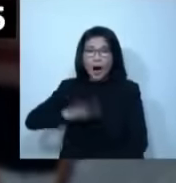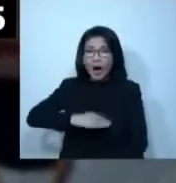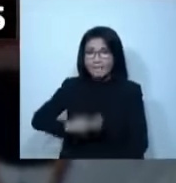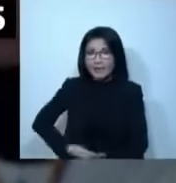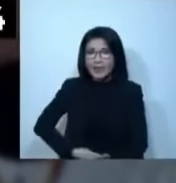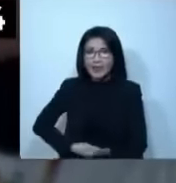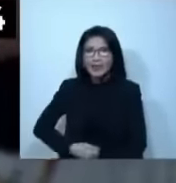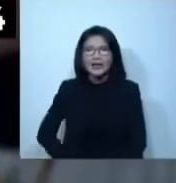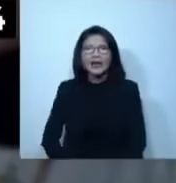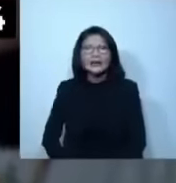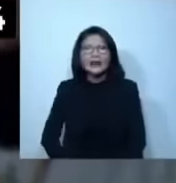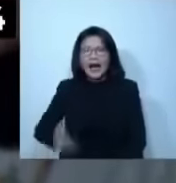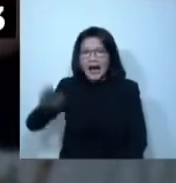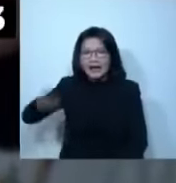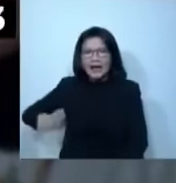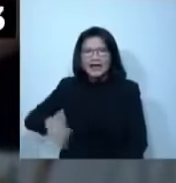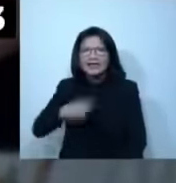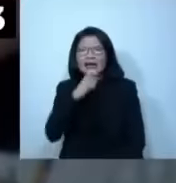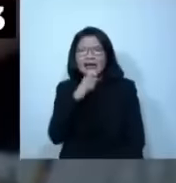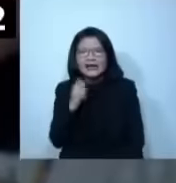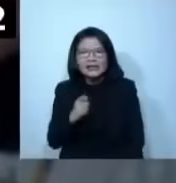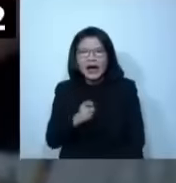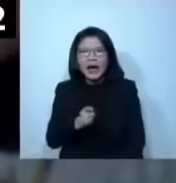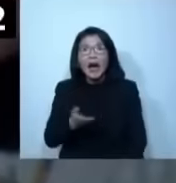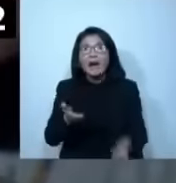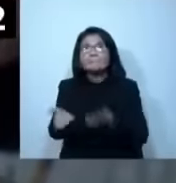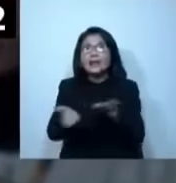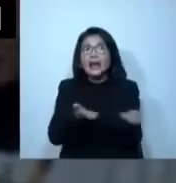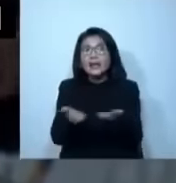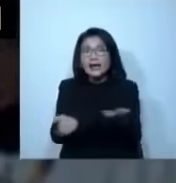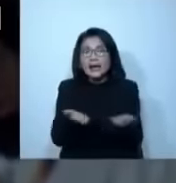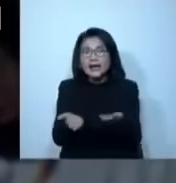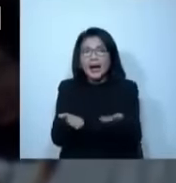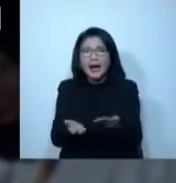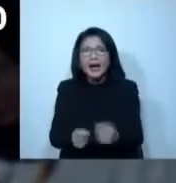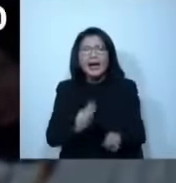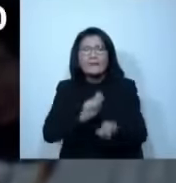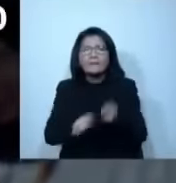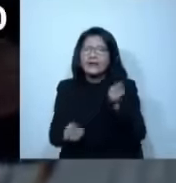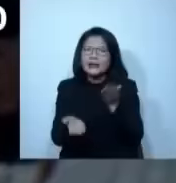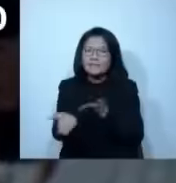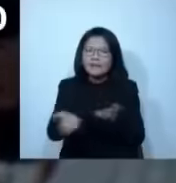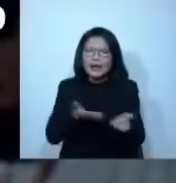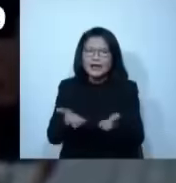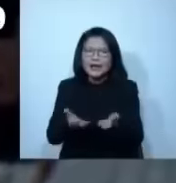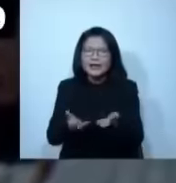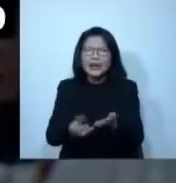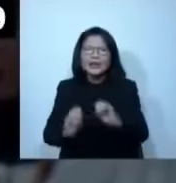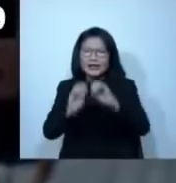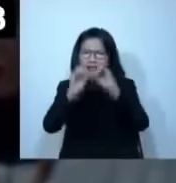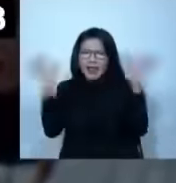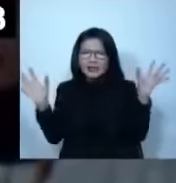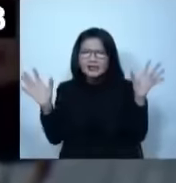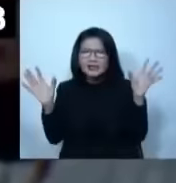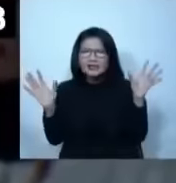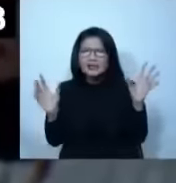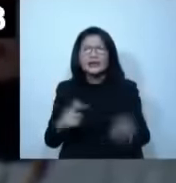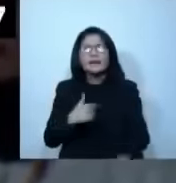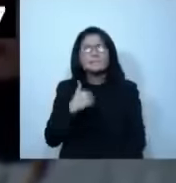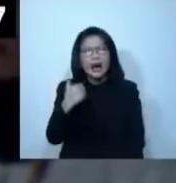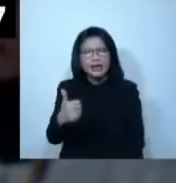3, anak-anak dan lansia. Itu prioritas. Kemudian pelayanannya. Buatkan pelayanan yang transparan dan